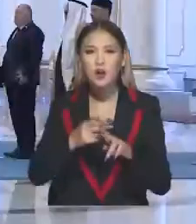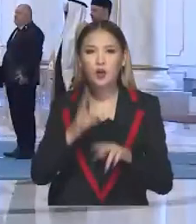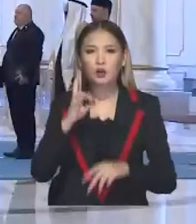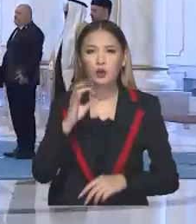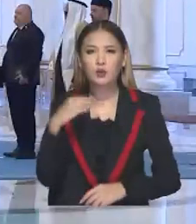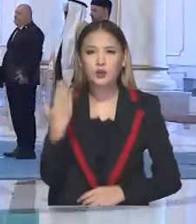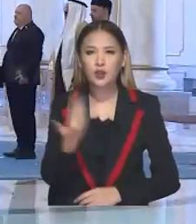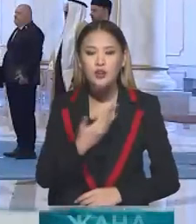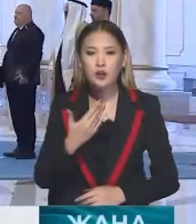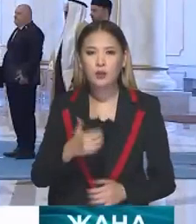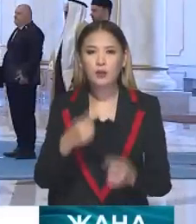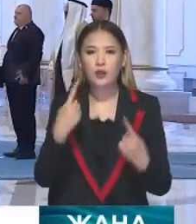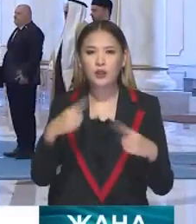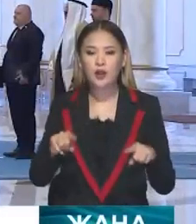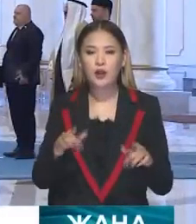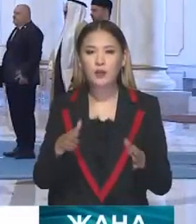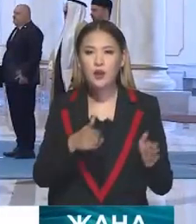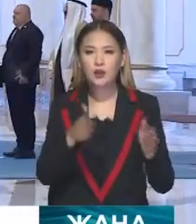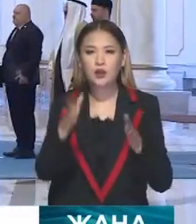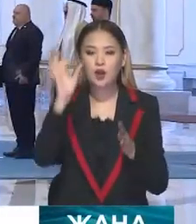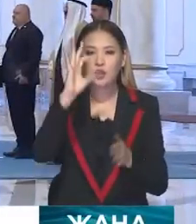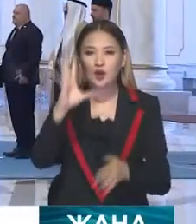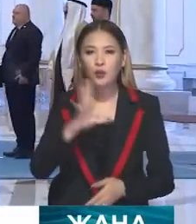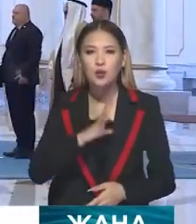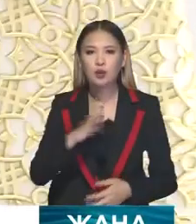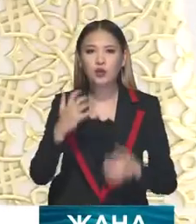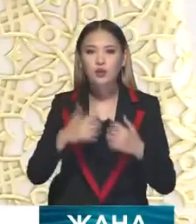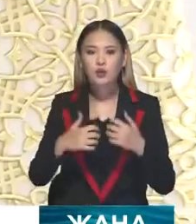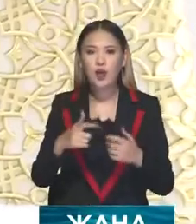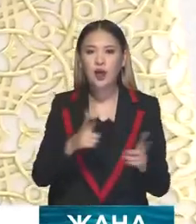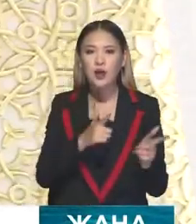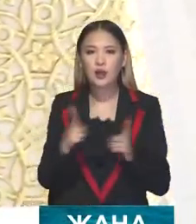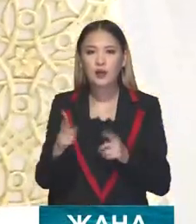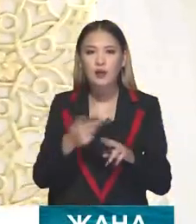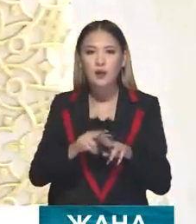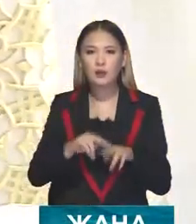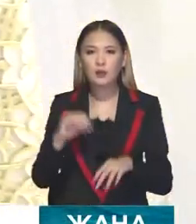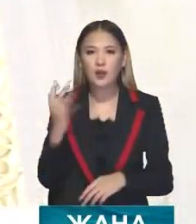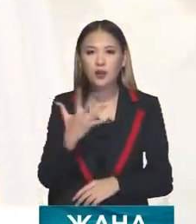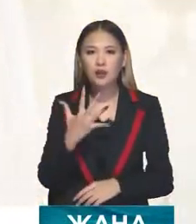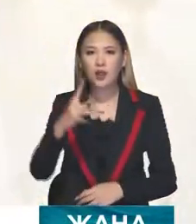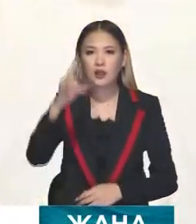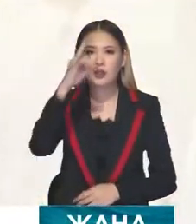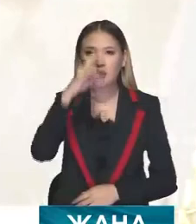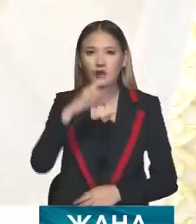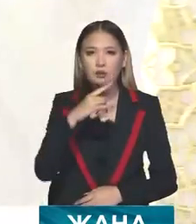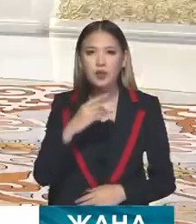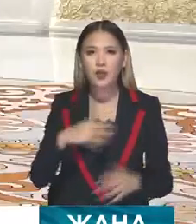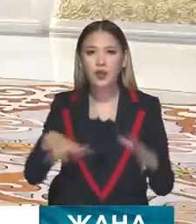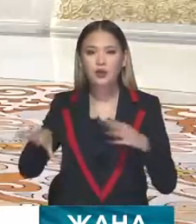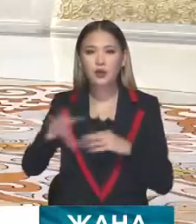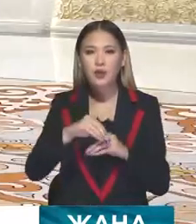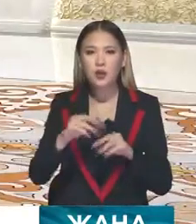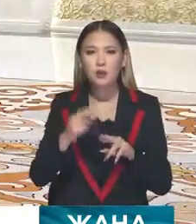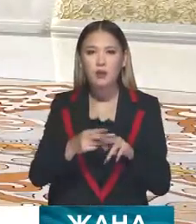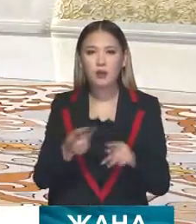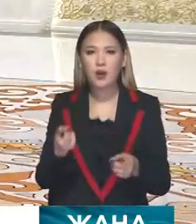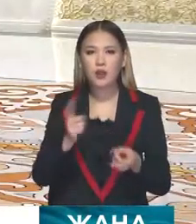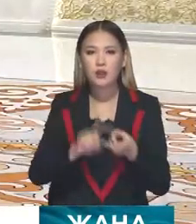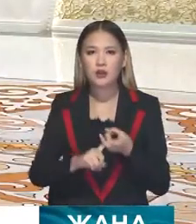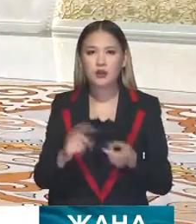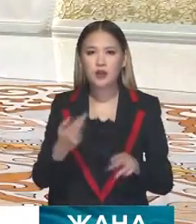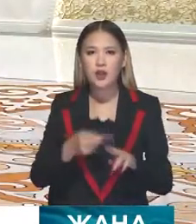біздің елмен түрлі бағытта бірлескен жобаларды жүзеге асыруға әзір. 5 елшіде Қазақстан мен өз елдер арасындағы